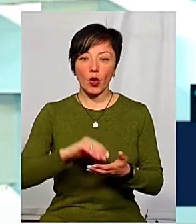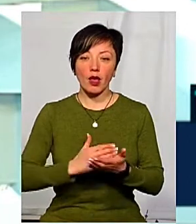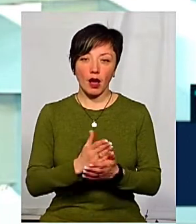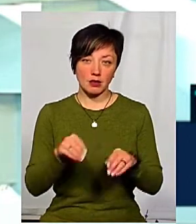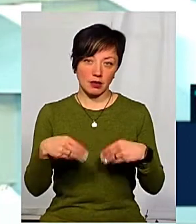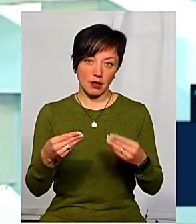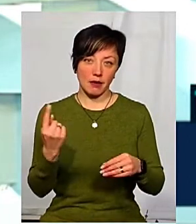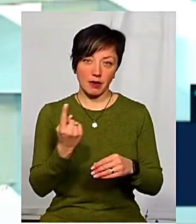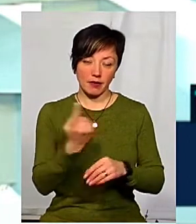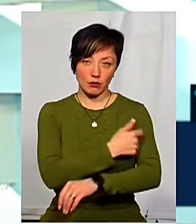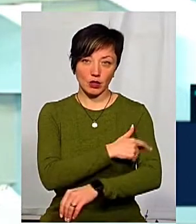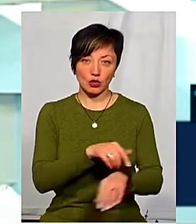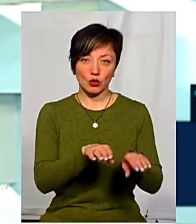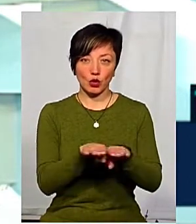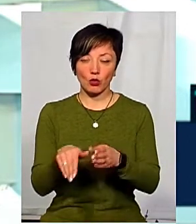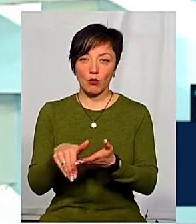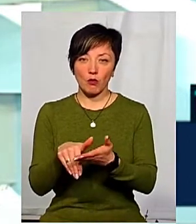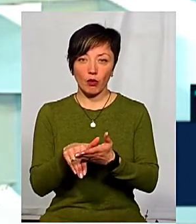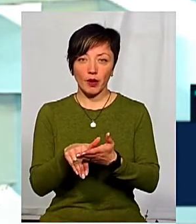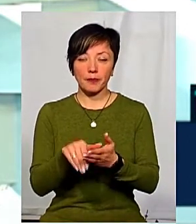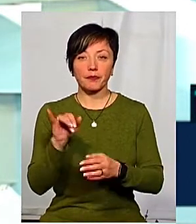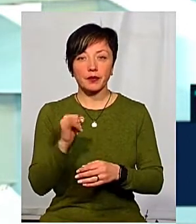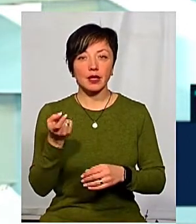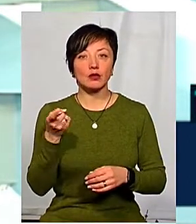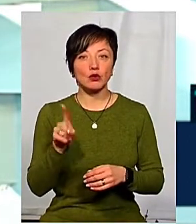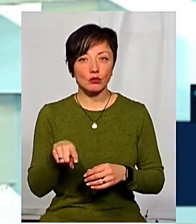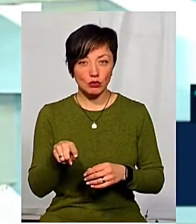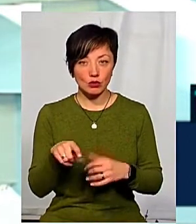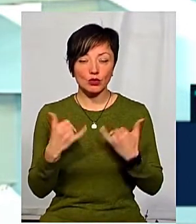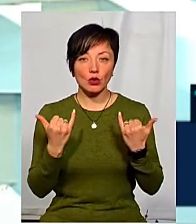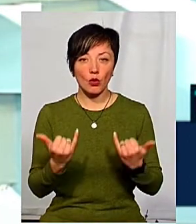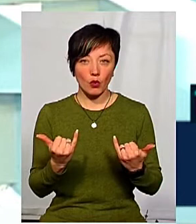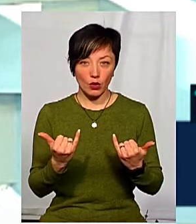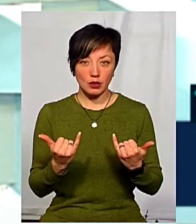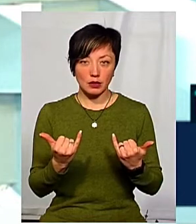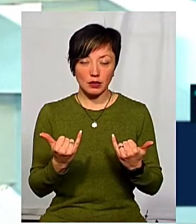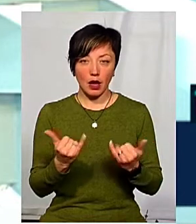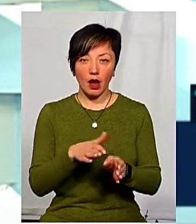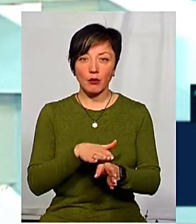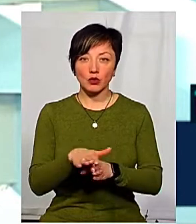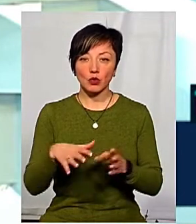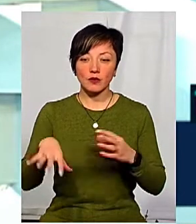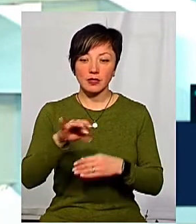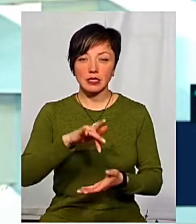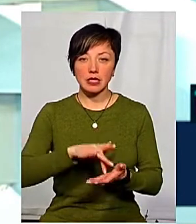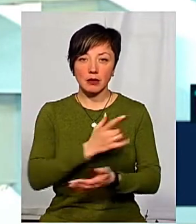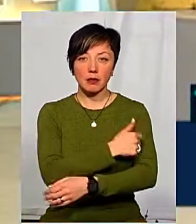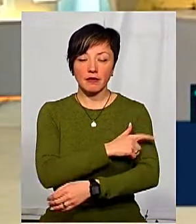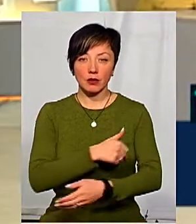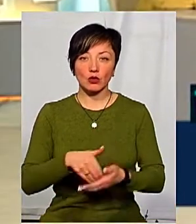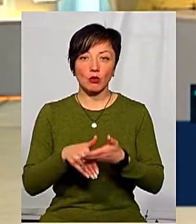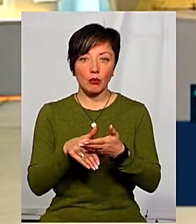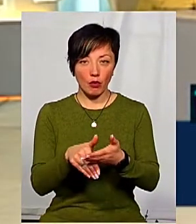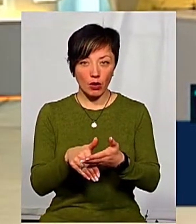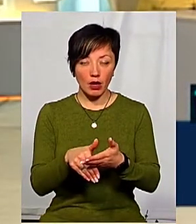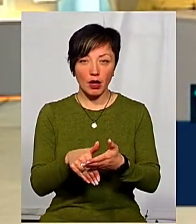якість надання первинної медичної допомоги. І тому сьогодні абсолютно всі центри первинної